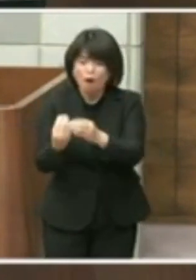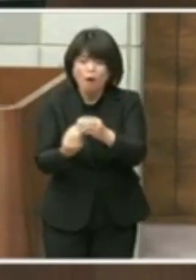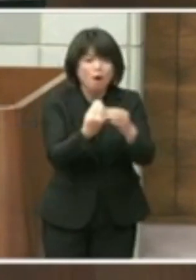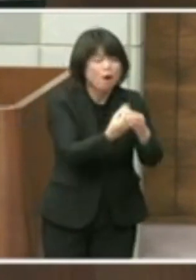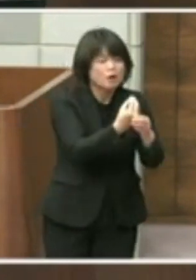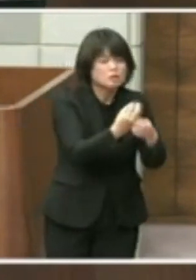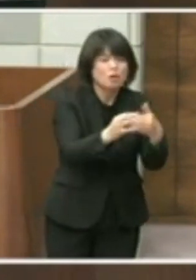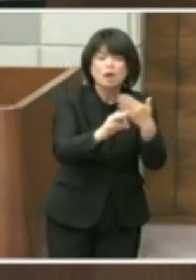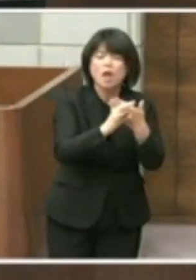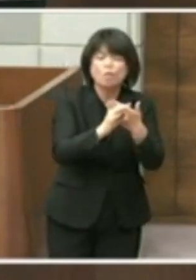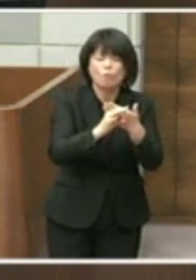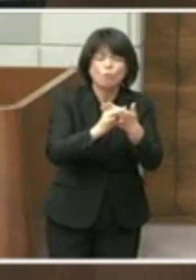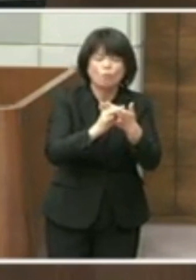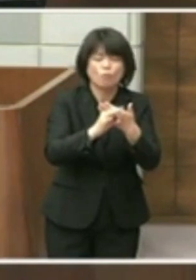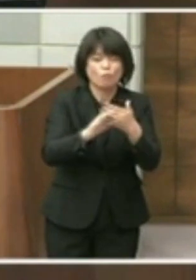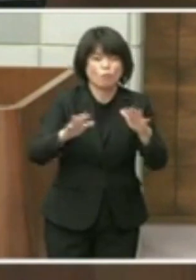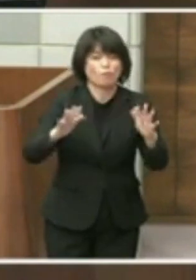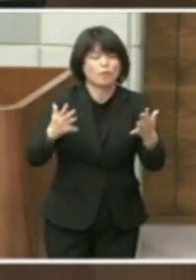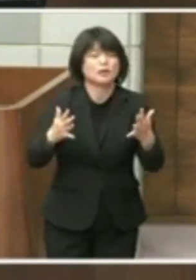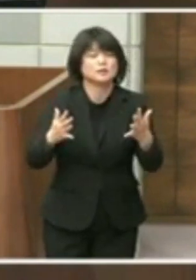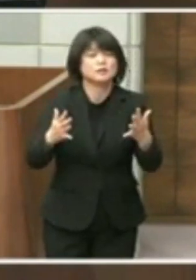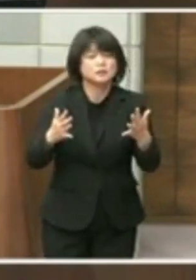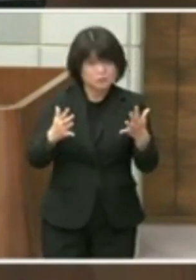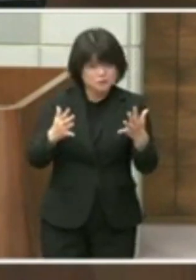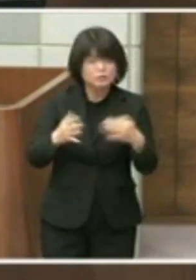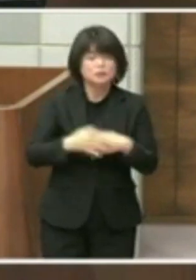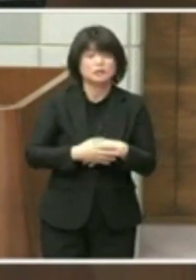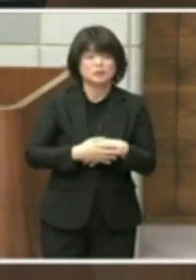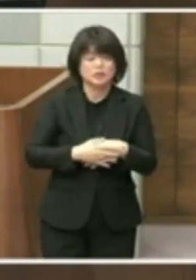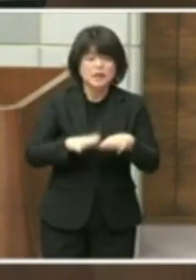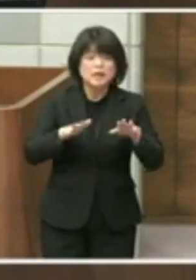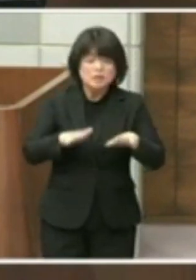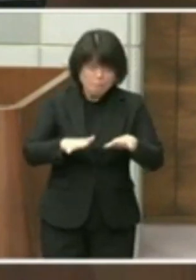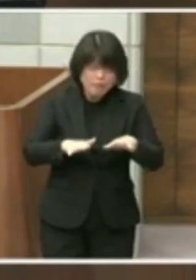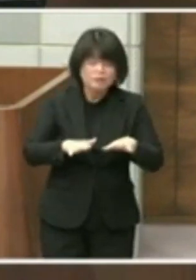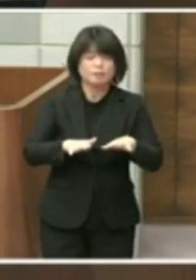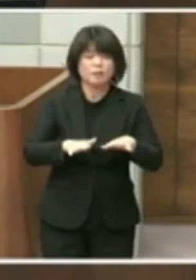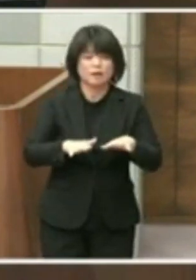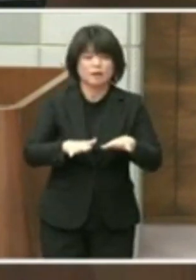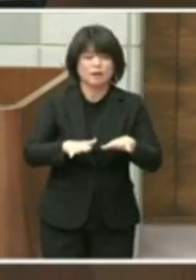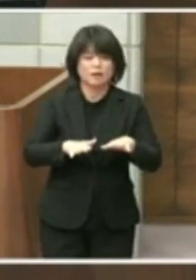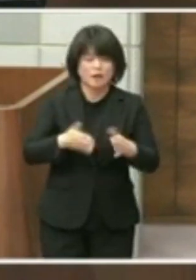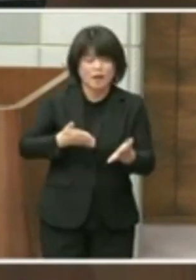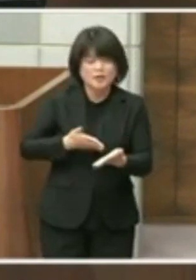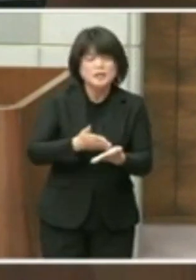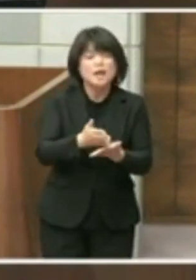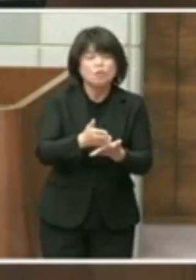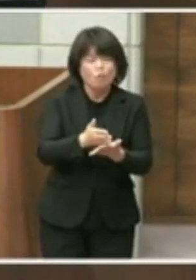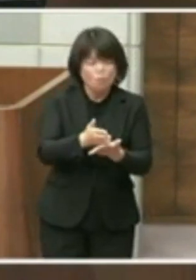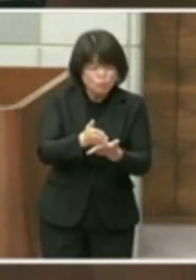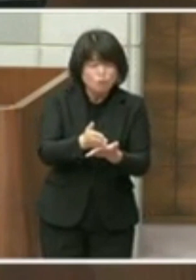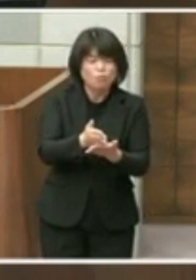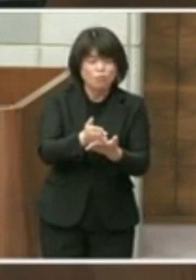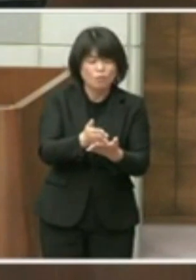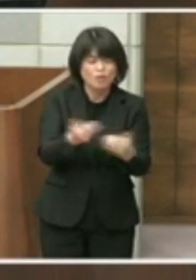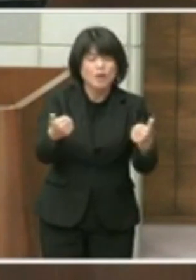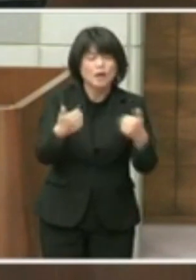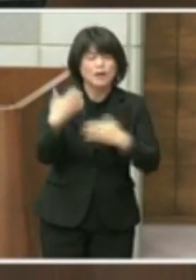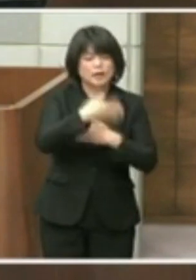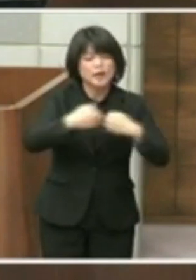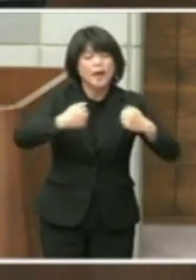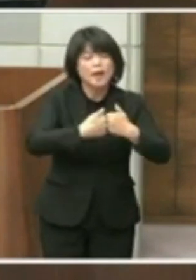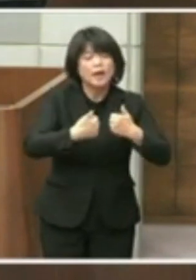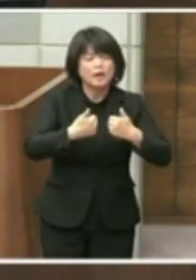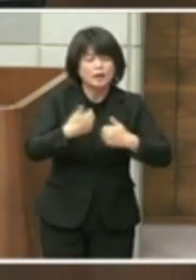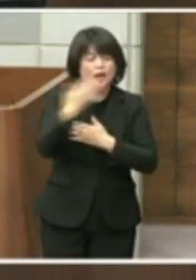という事例は確認されていないとのことからも、現時点では専用の健康相談窓口の設置は予定し